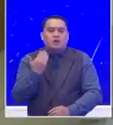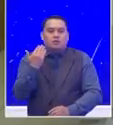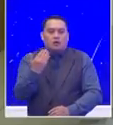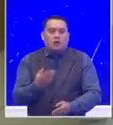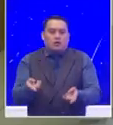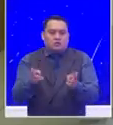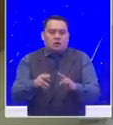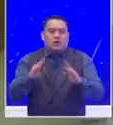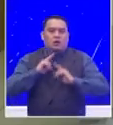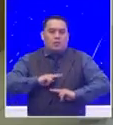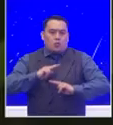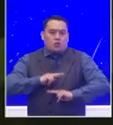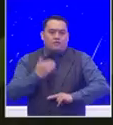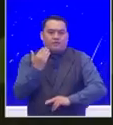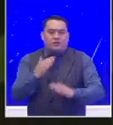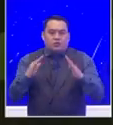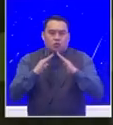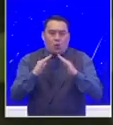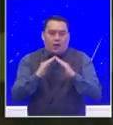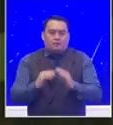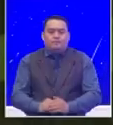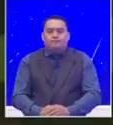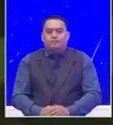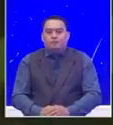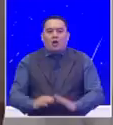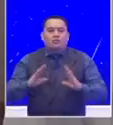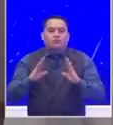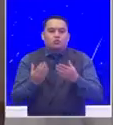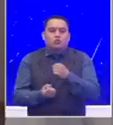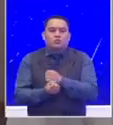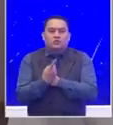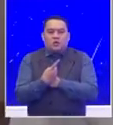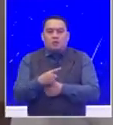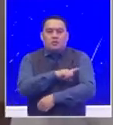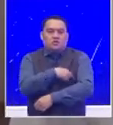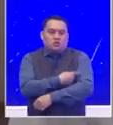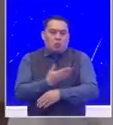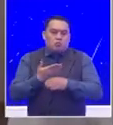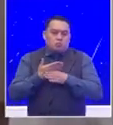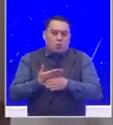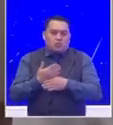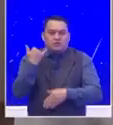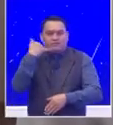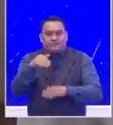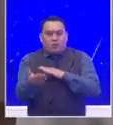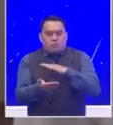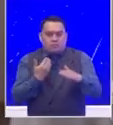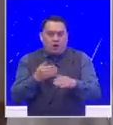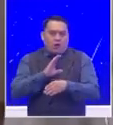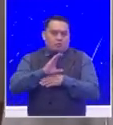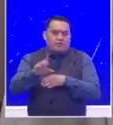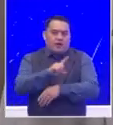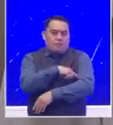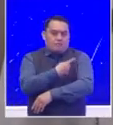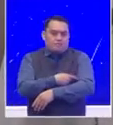ради нас оставайтесь дома. В случае необходимости специализированной медицинской помощи мы вызываем скорую помощь, отправляем